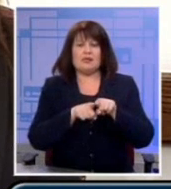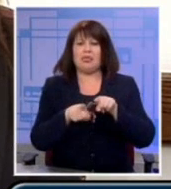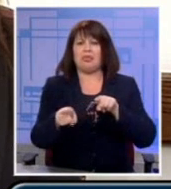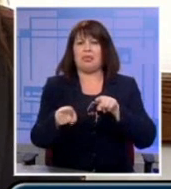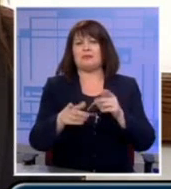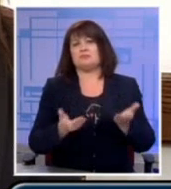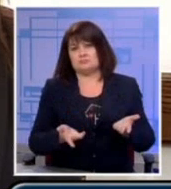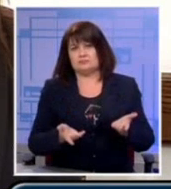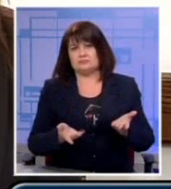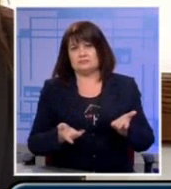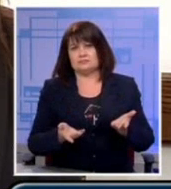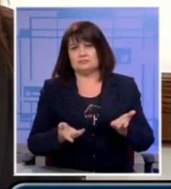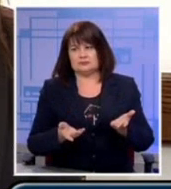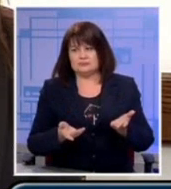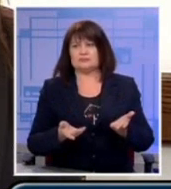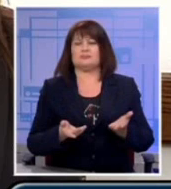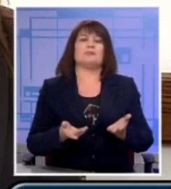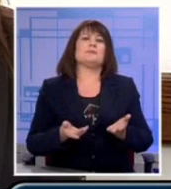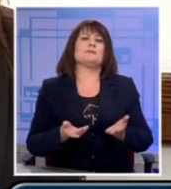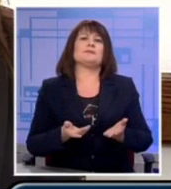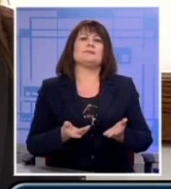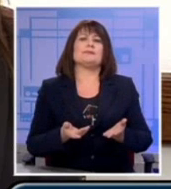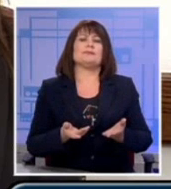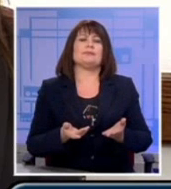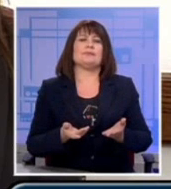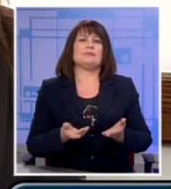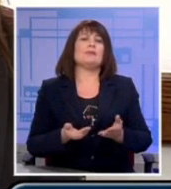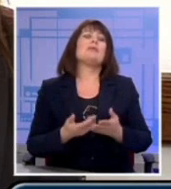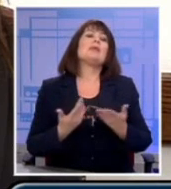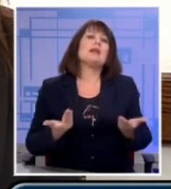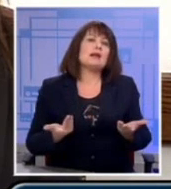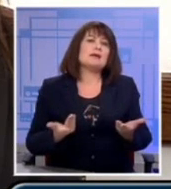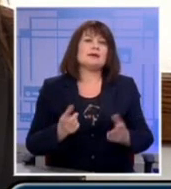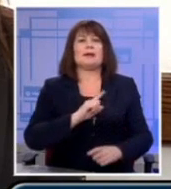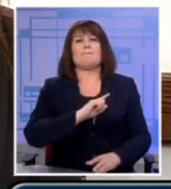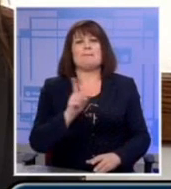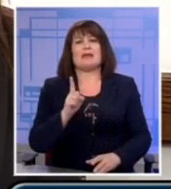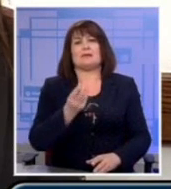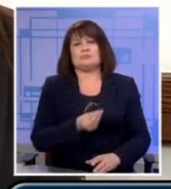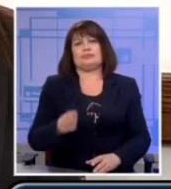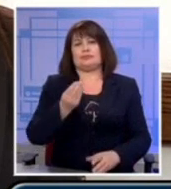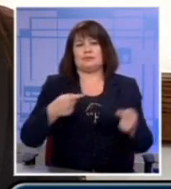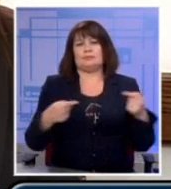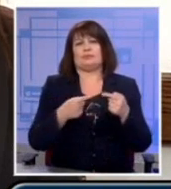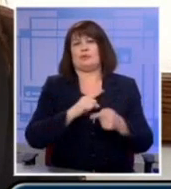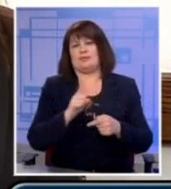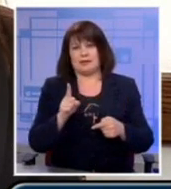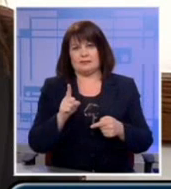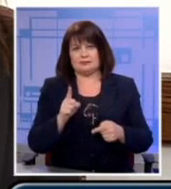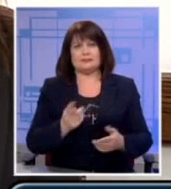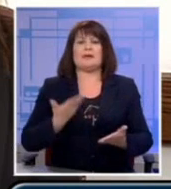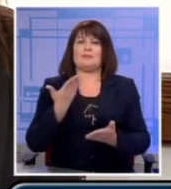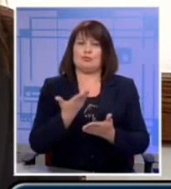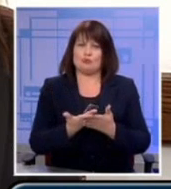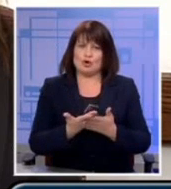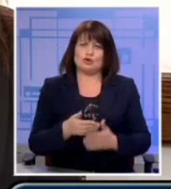απομακρυνθεί από το αντικείμενο της συνεδρίασης. Και προκειμένου να μην ενταθεί παραπάνω, θα πρότεινα